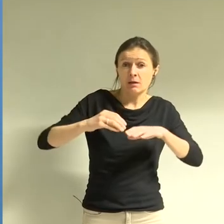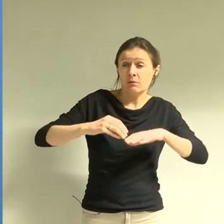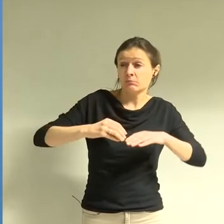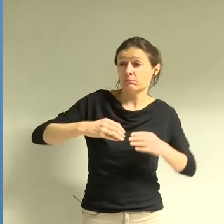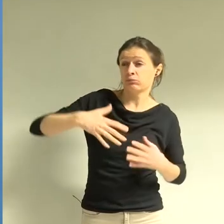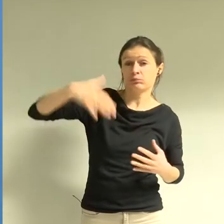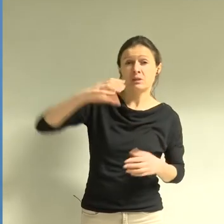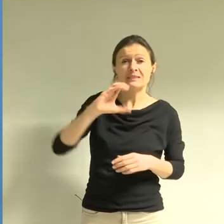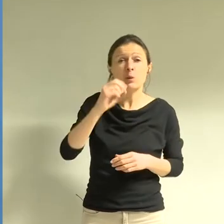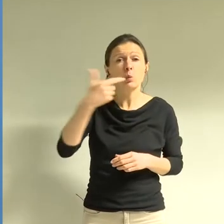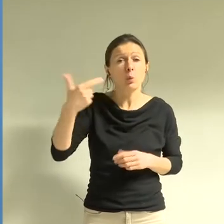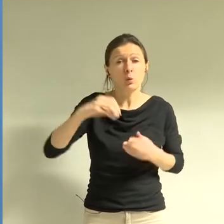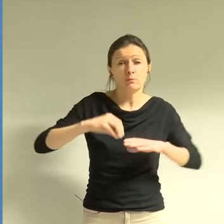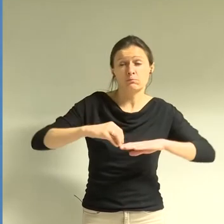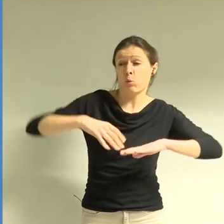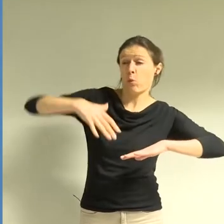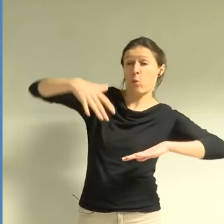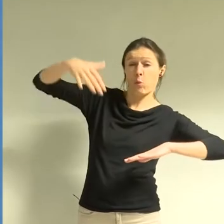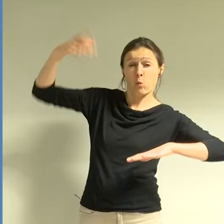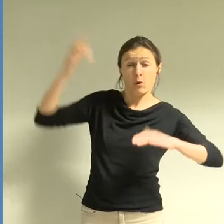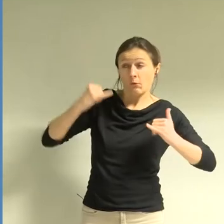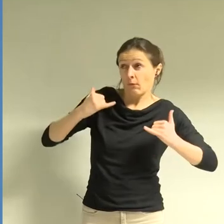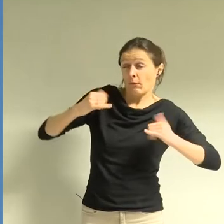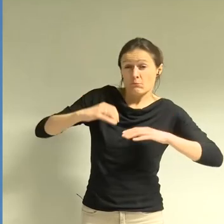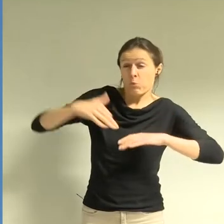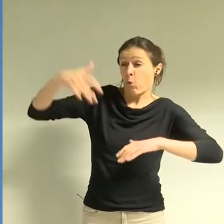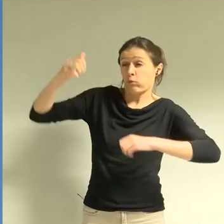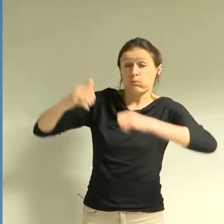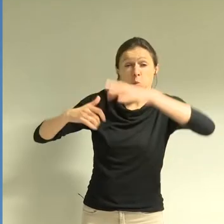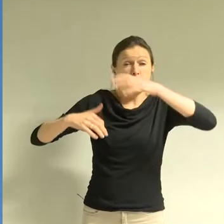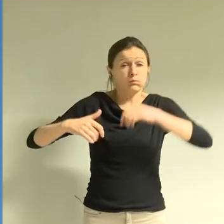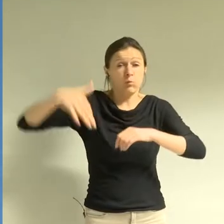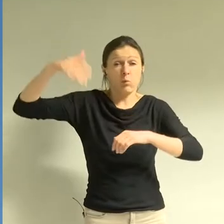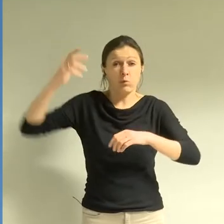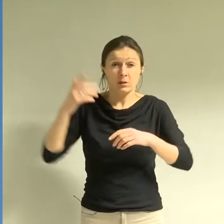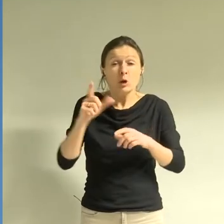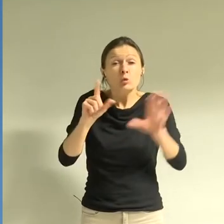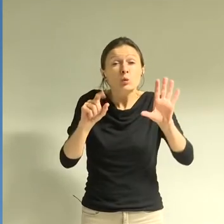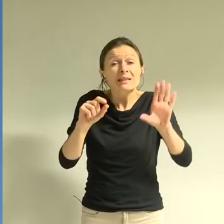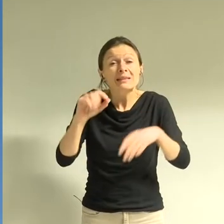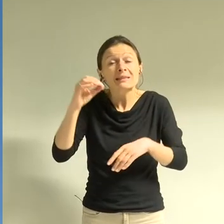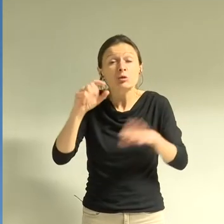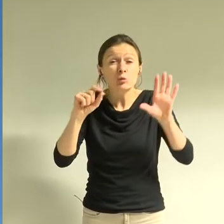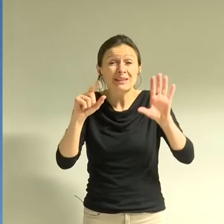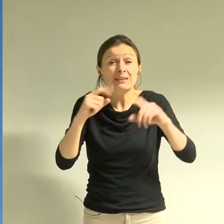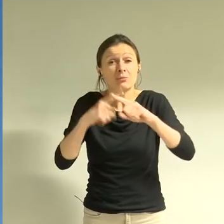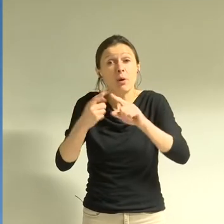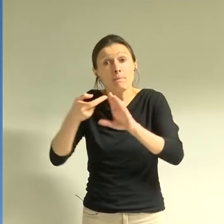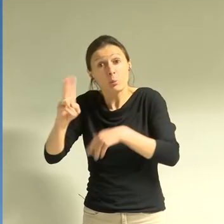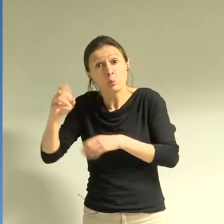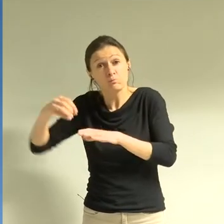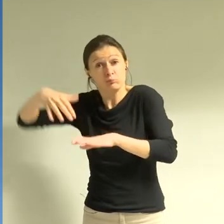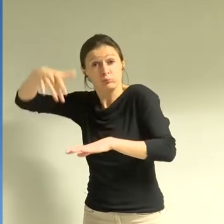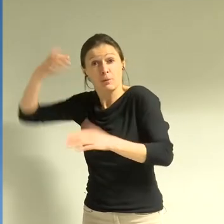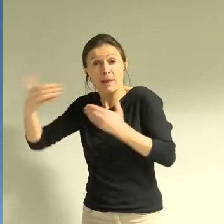production énergétique explose de ce fait soixante dix fois plus d'émissions qu'avec une centrale nucléaire pour